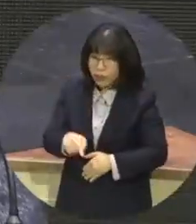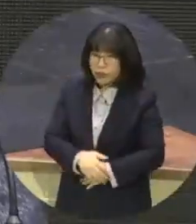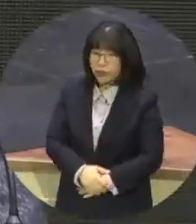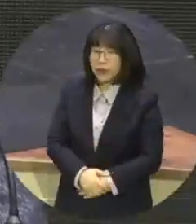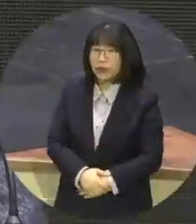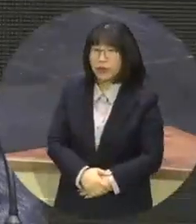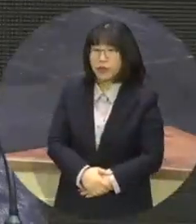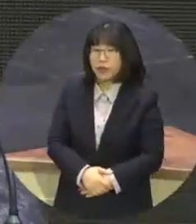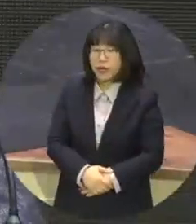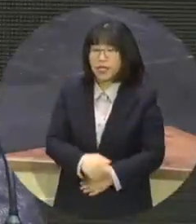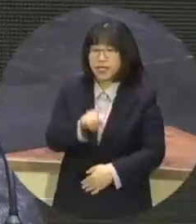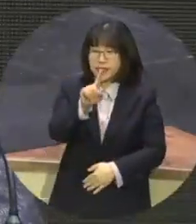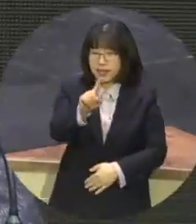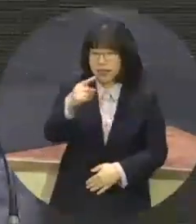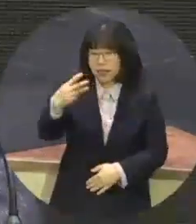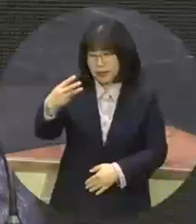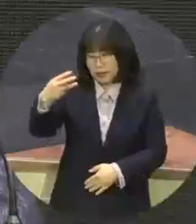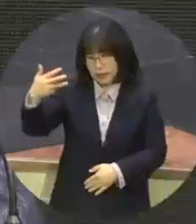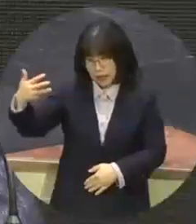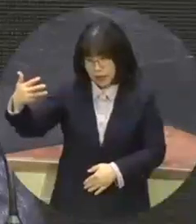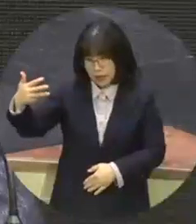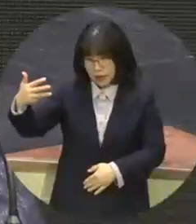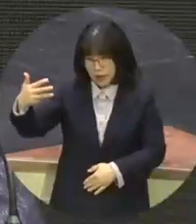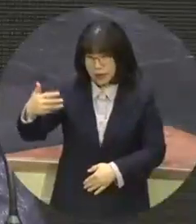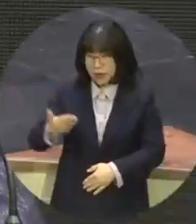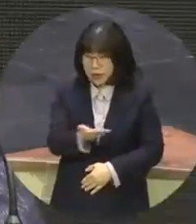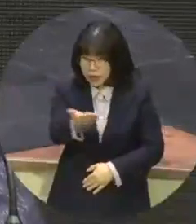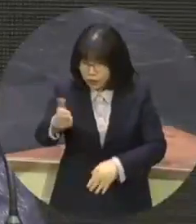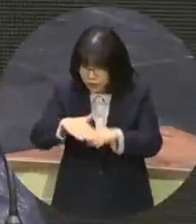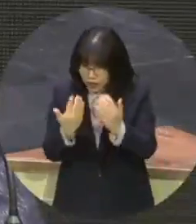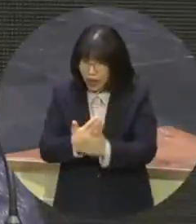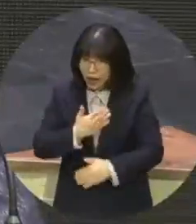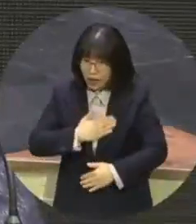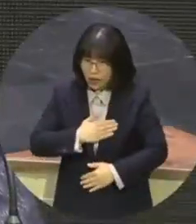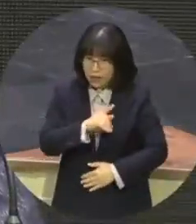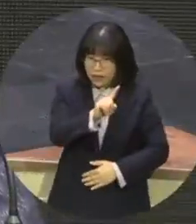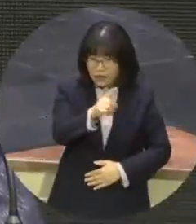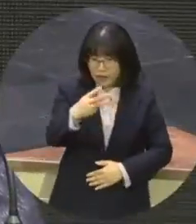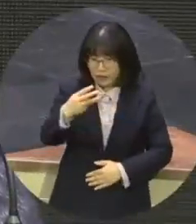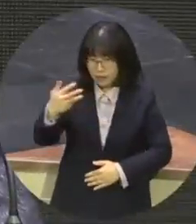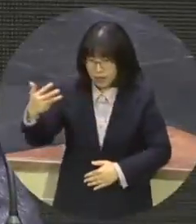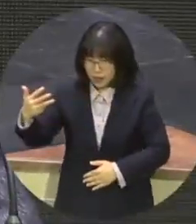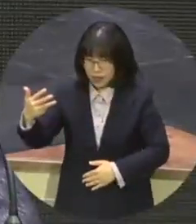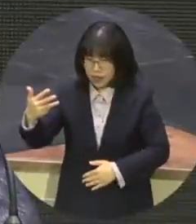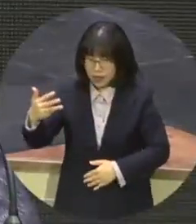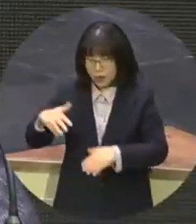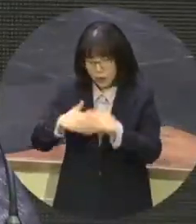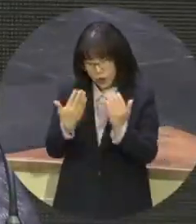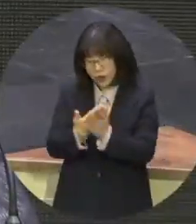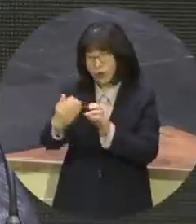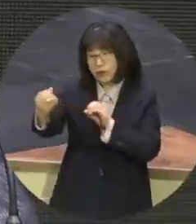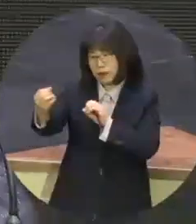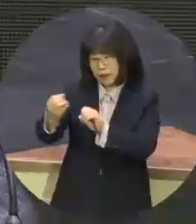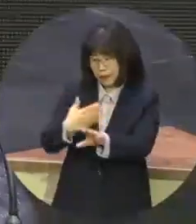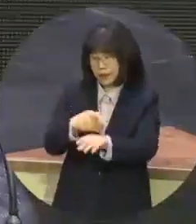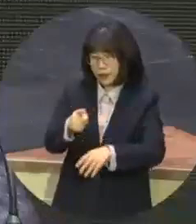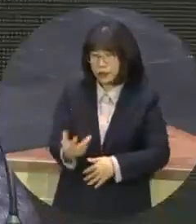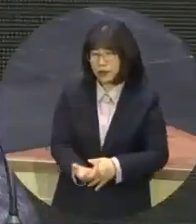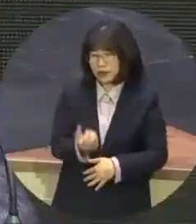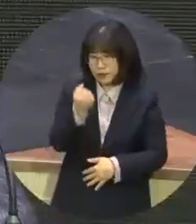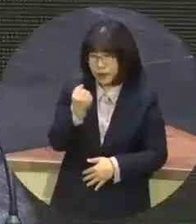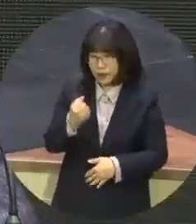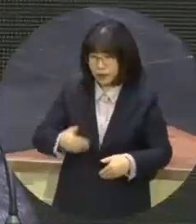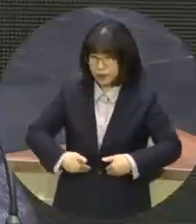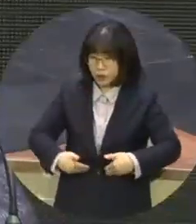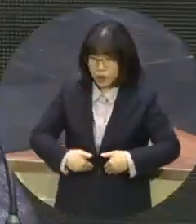뭐냐? 138이에요. 138. 예언계 성도는 이 정도는 다 알아야 돼. 138이 답이에요. 인생 답이에요. 이거 안 난